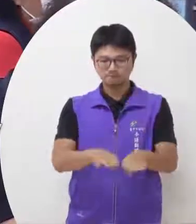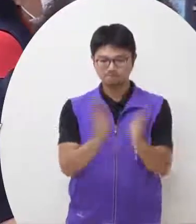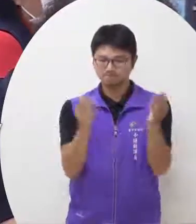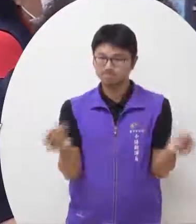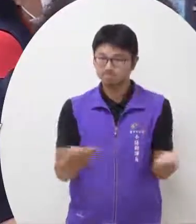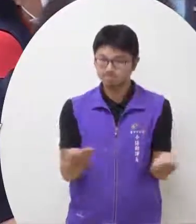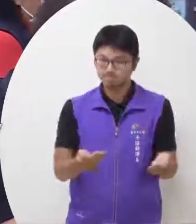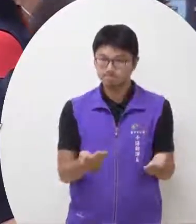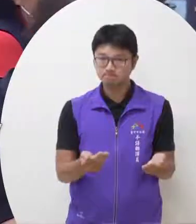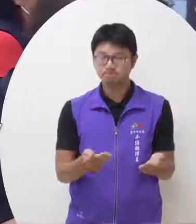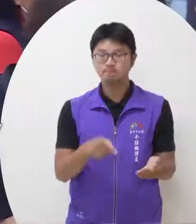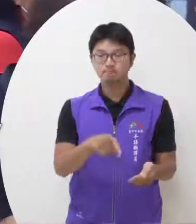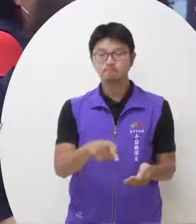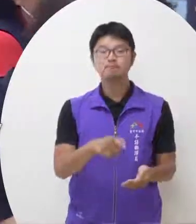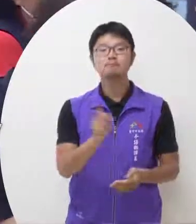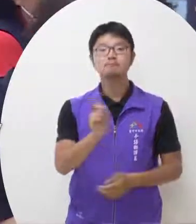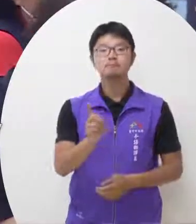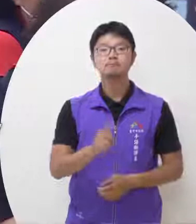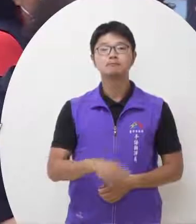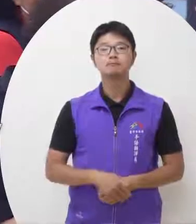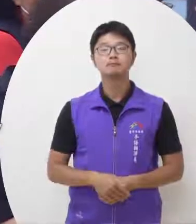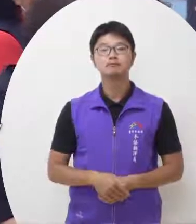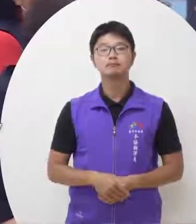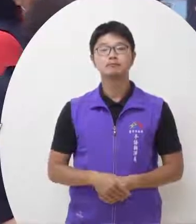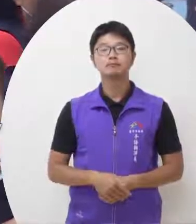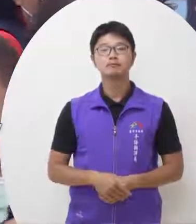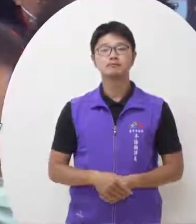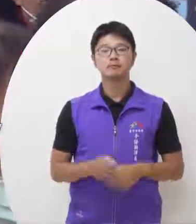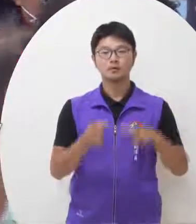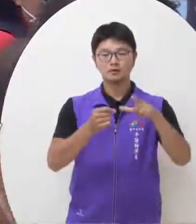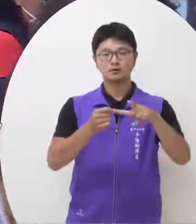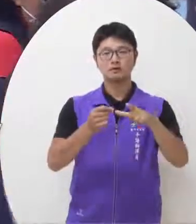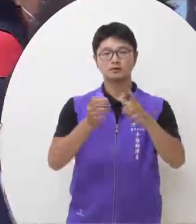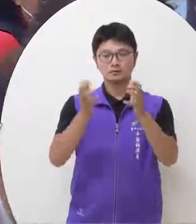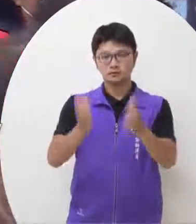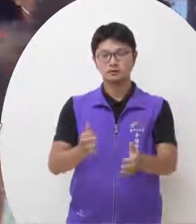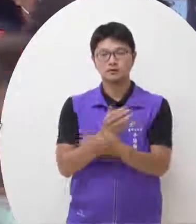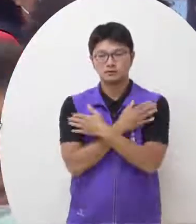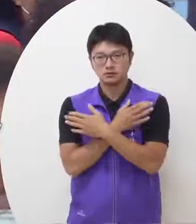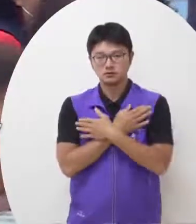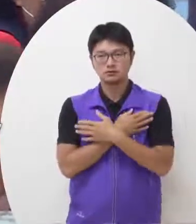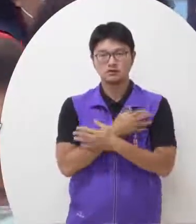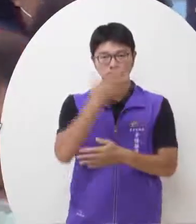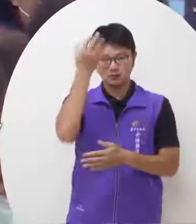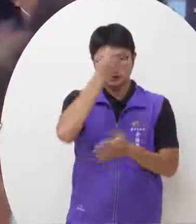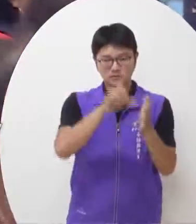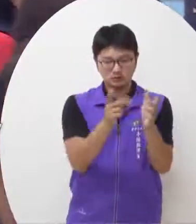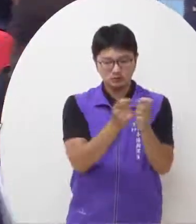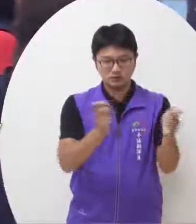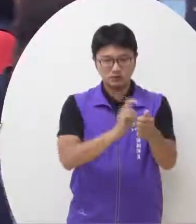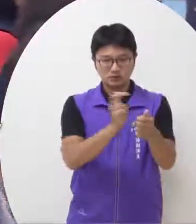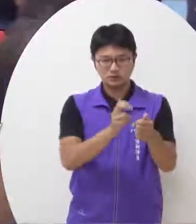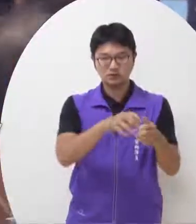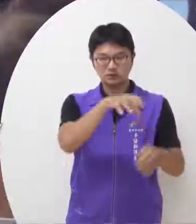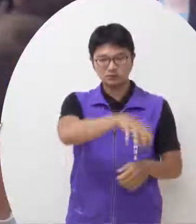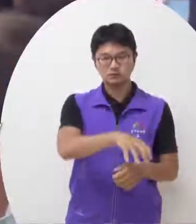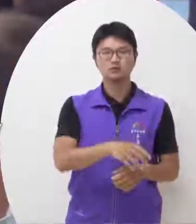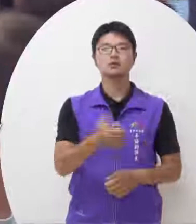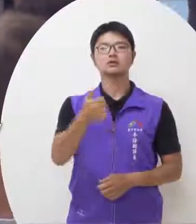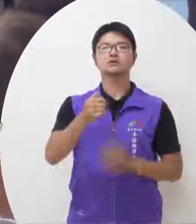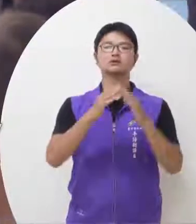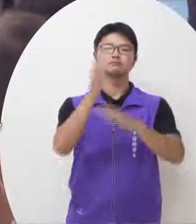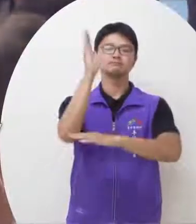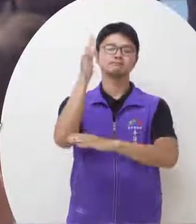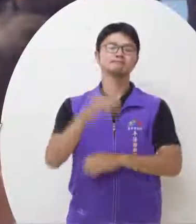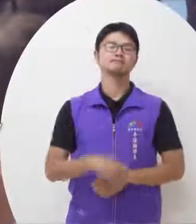有关于不管是公托或者是长照或者是活动中心这方面，感谢市政府。